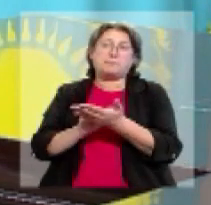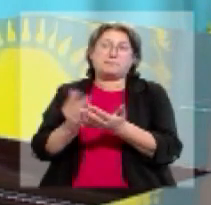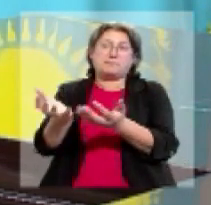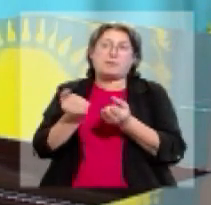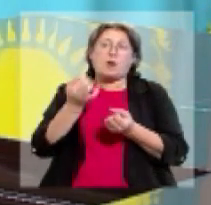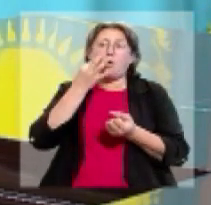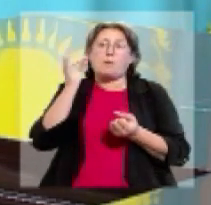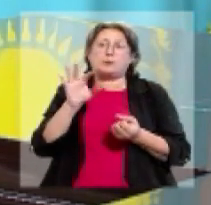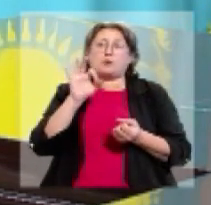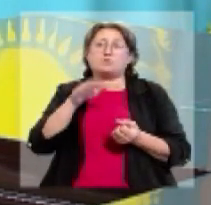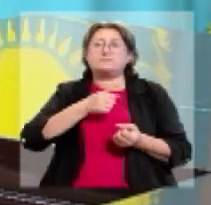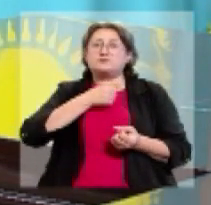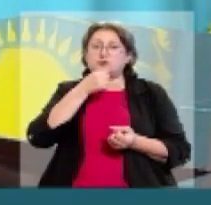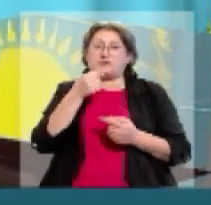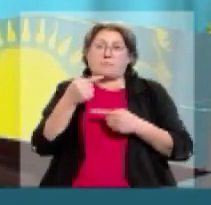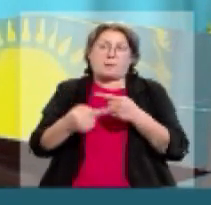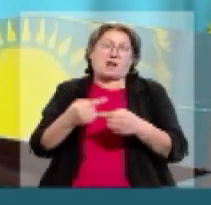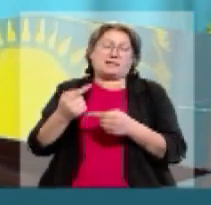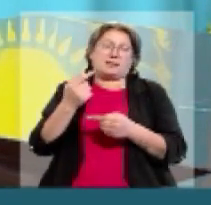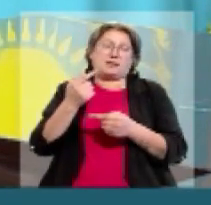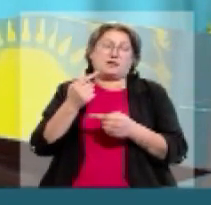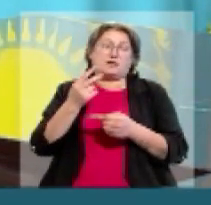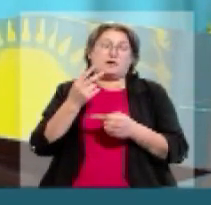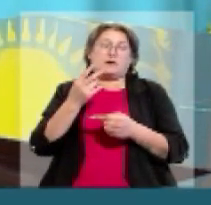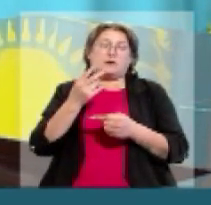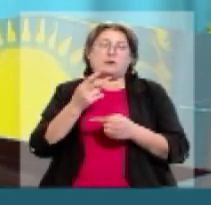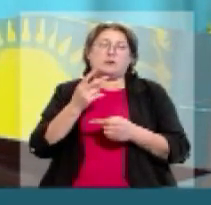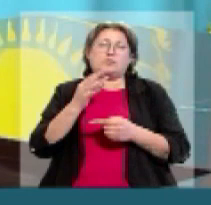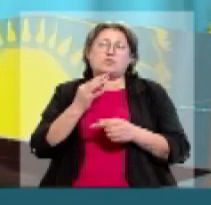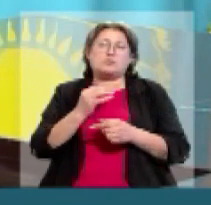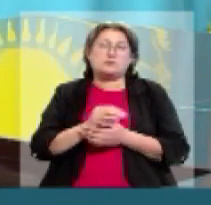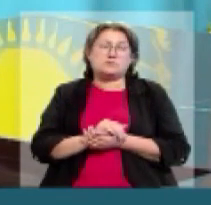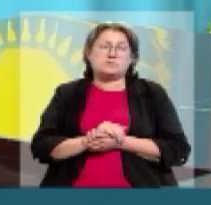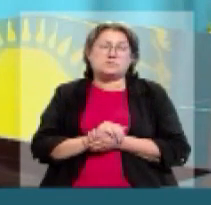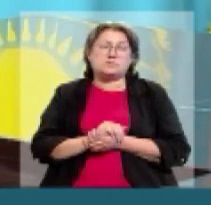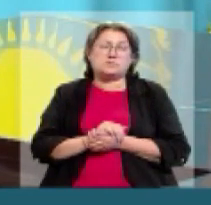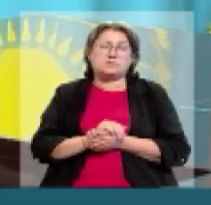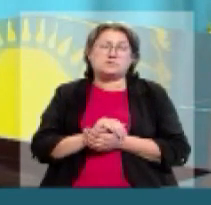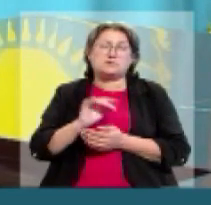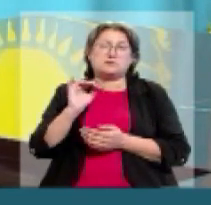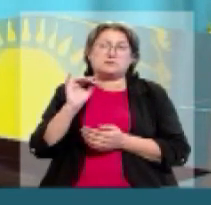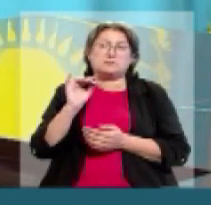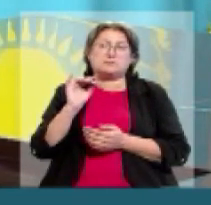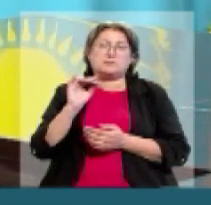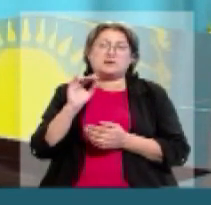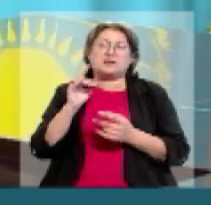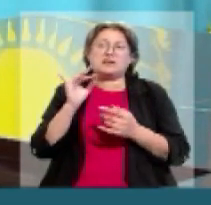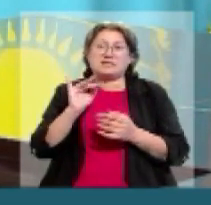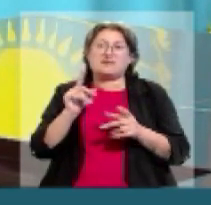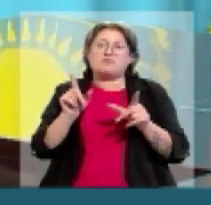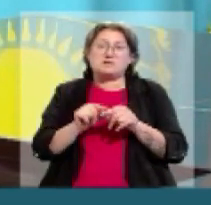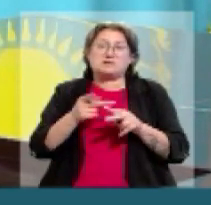перенимать опыт от взрослого поколения, но беря частичку лучшего. Но и наряду с